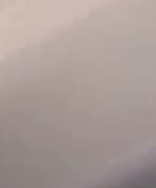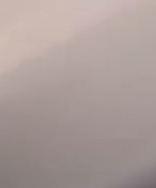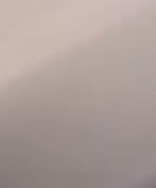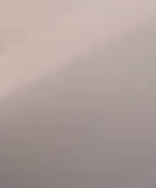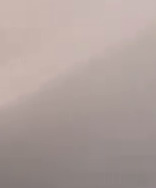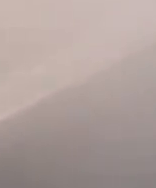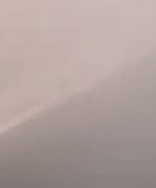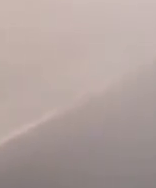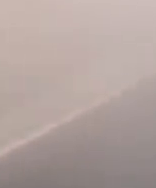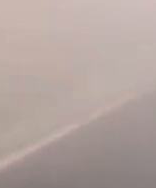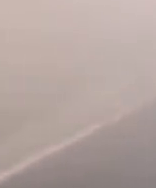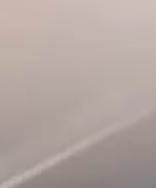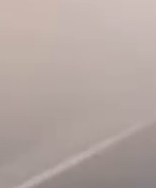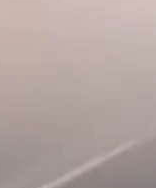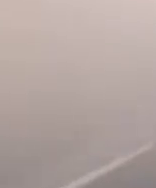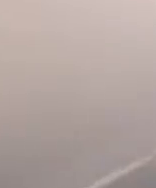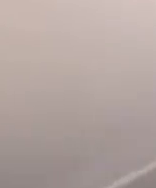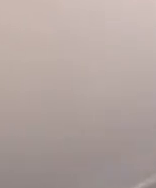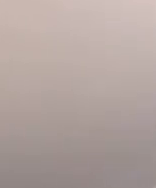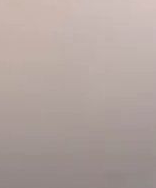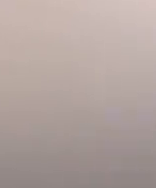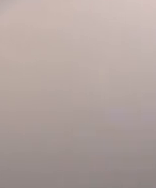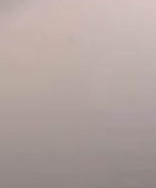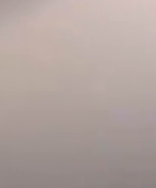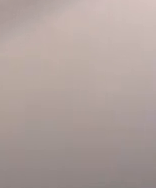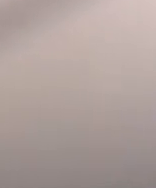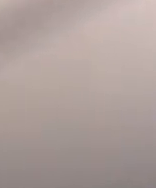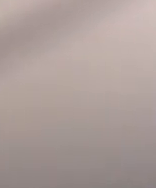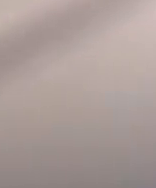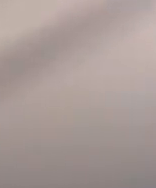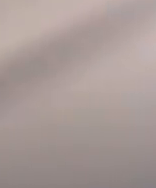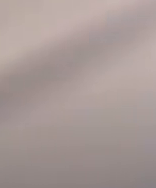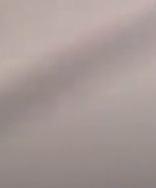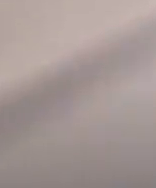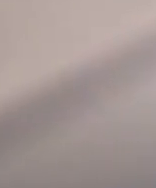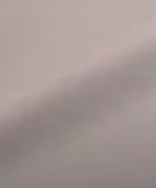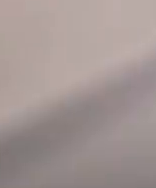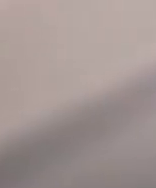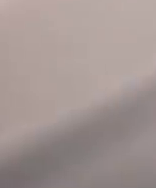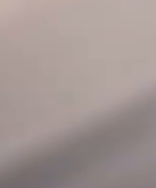Para sa mga kapuso abroad, pwede nyo rin kaming makasama sa GMA Pinoy